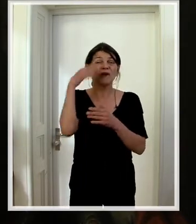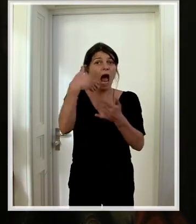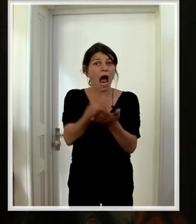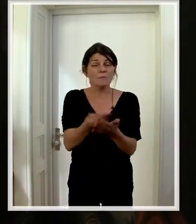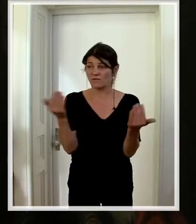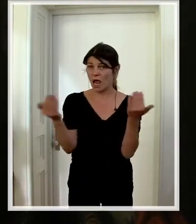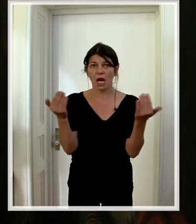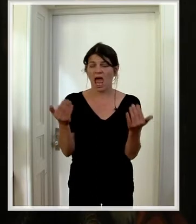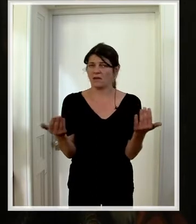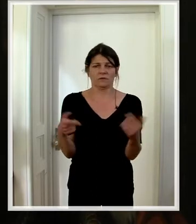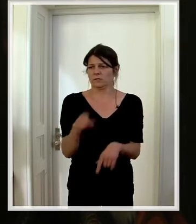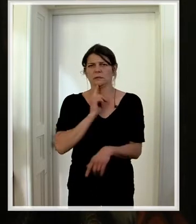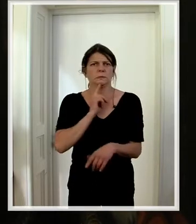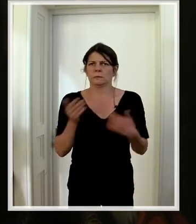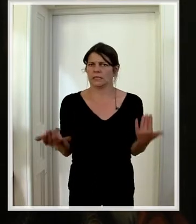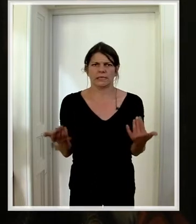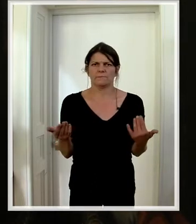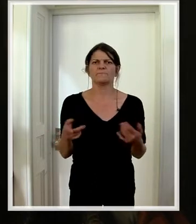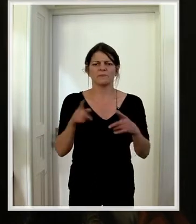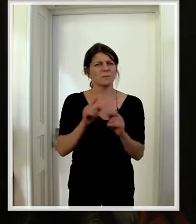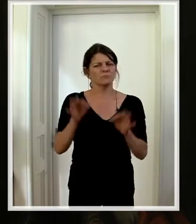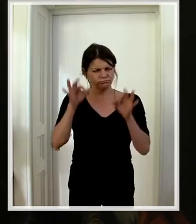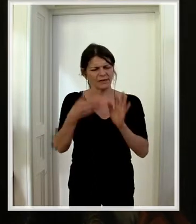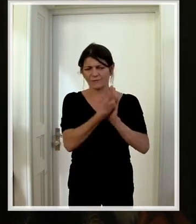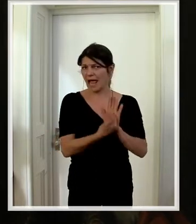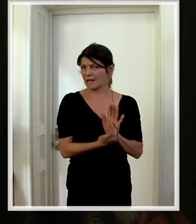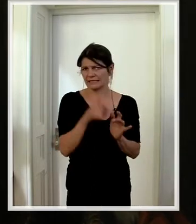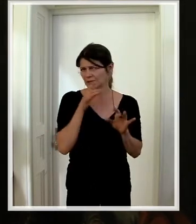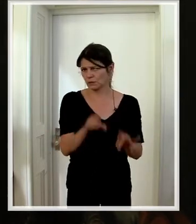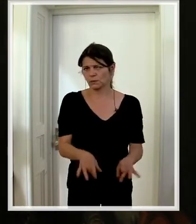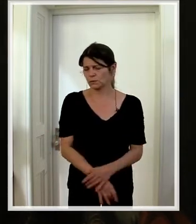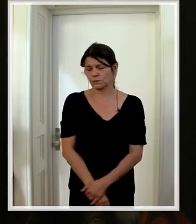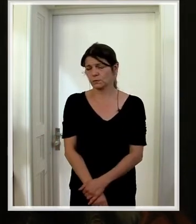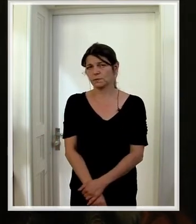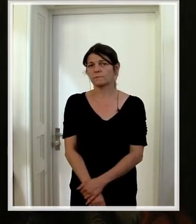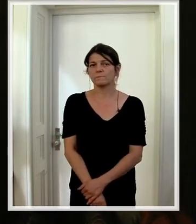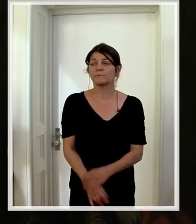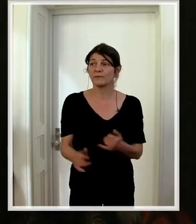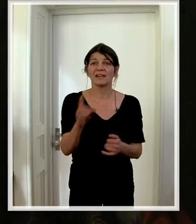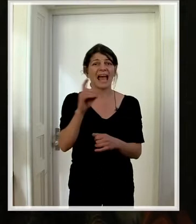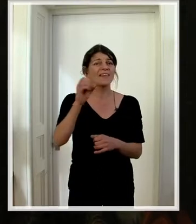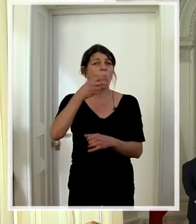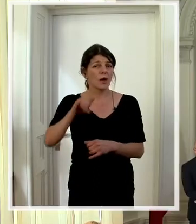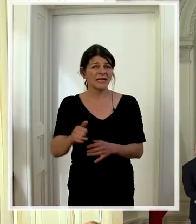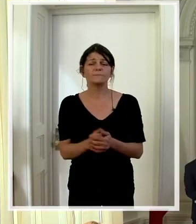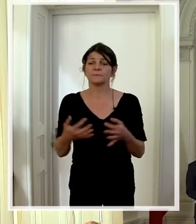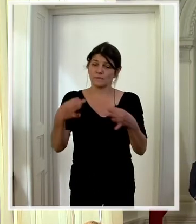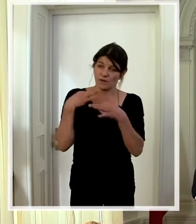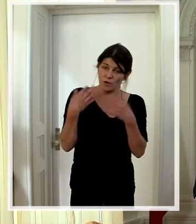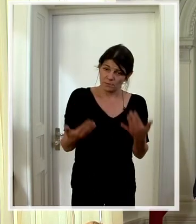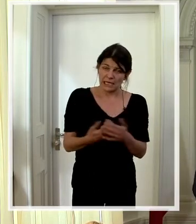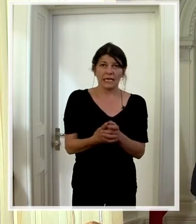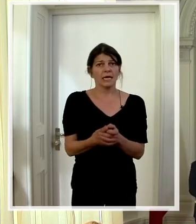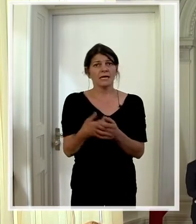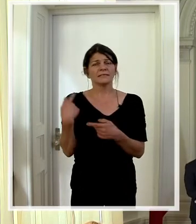einfach viel zu kurz gegriffen. Und es hat mit den Fakten ganz wenig zu tun. Daniel Öhrig. Für mich ein Stichwort, das